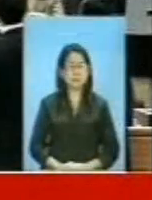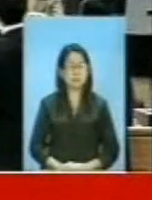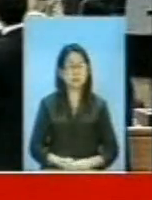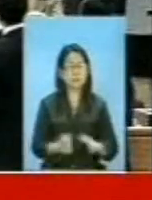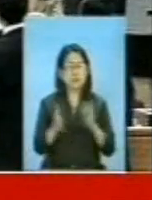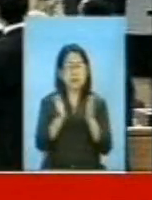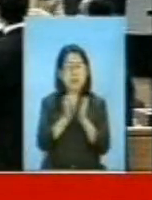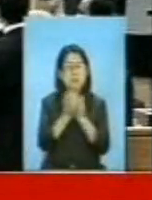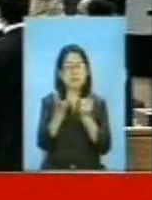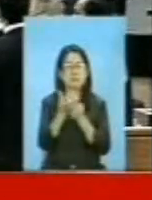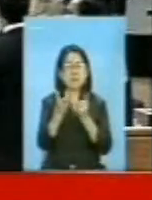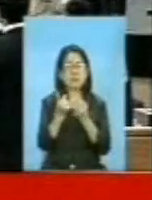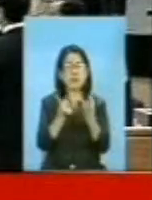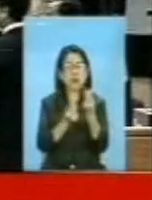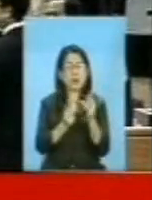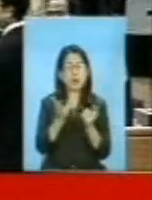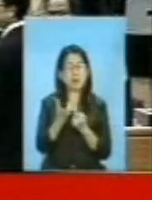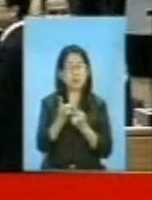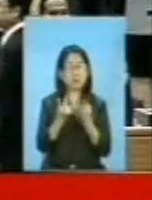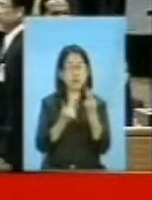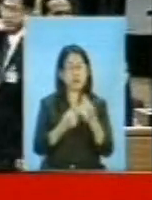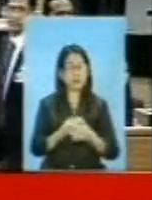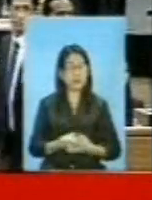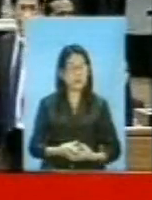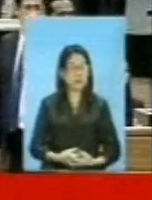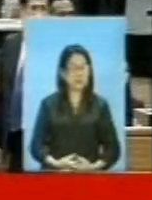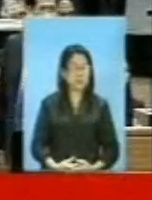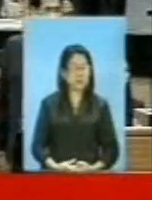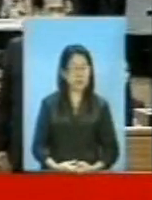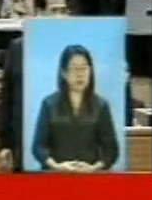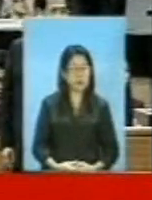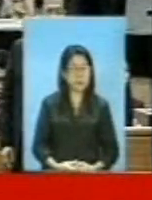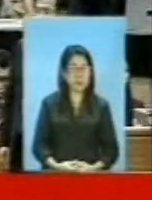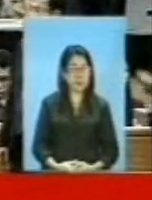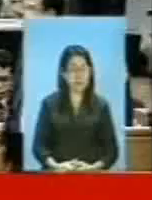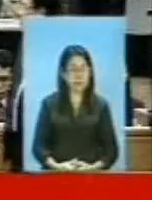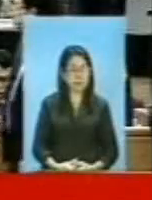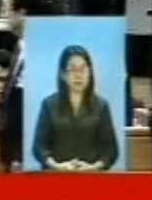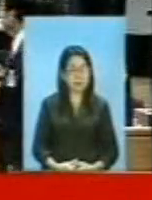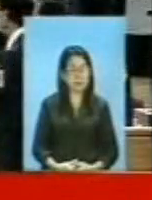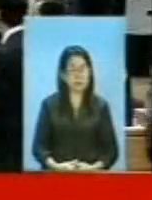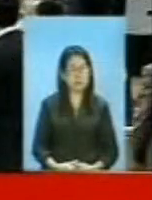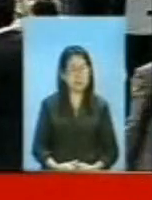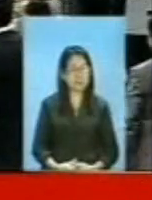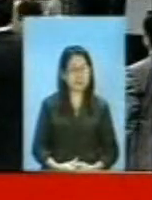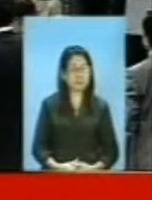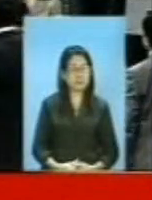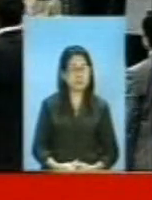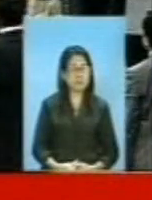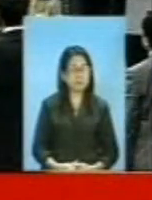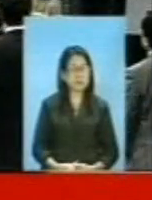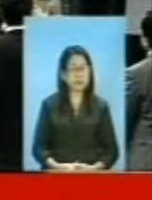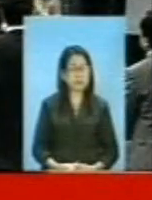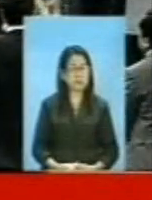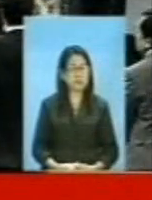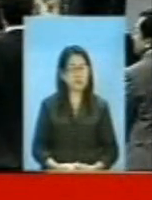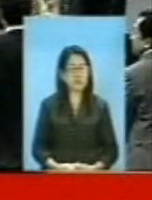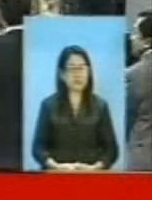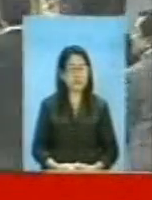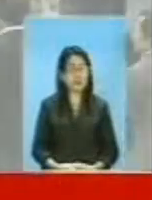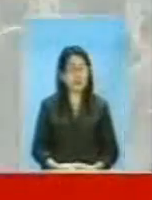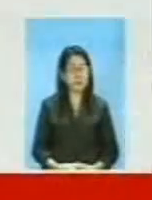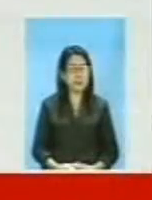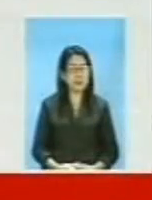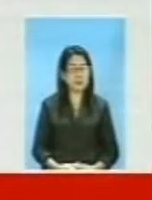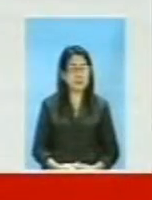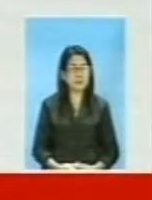ที่สักสิ เมื่อวานที่คนสสประชาธิปัตย์ที่ขึ้นไปบนบัลลังก์ไปเหยียบบัลลังก์อันทรงเกียรติเนี่ยมีใครบ้างคะหลายชื ่ อ ที ่คุ